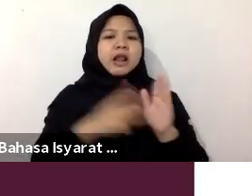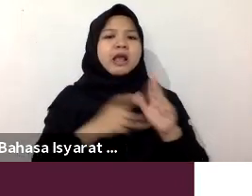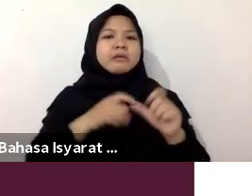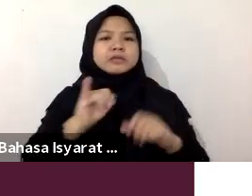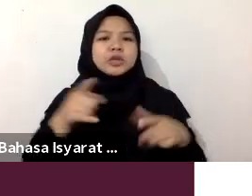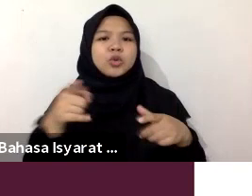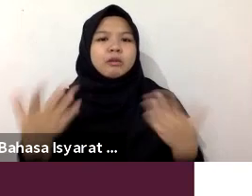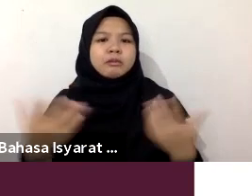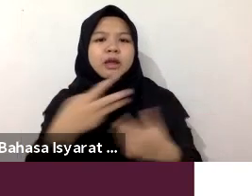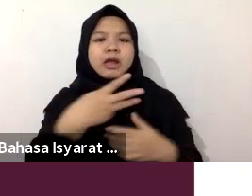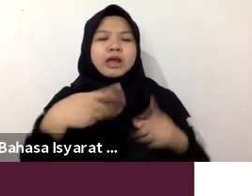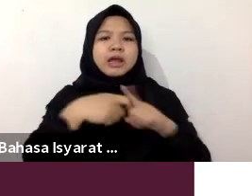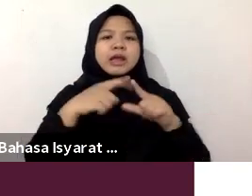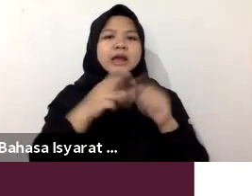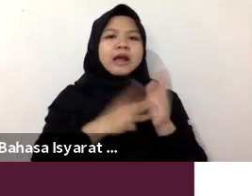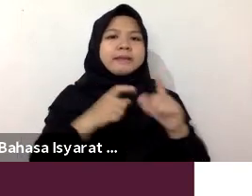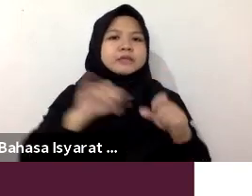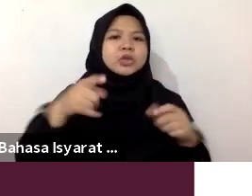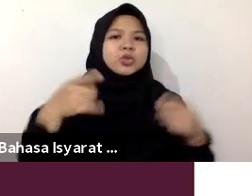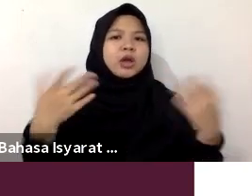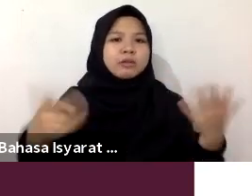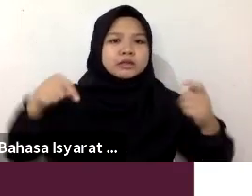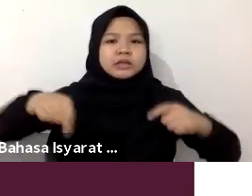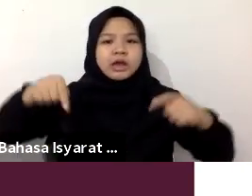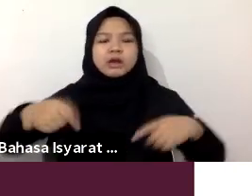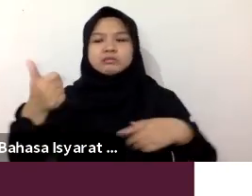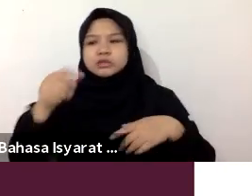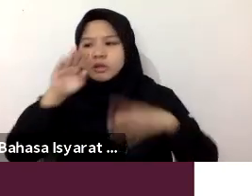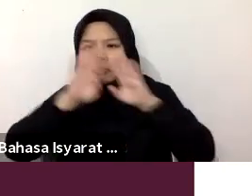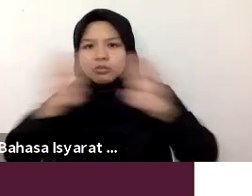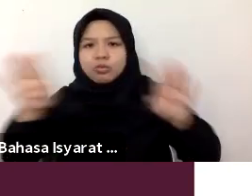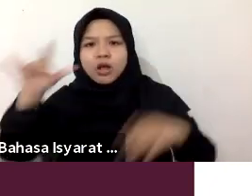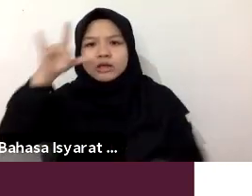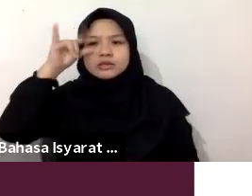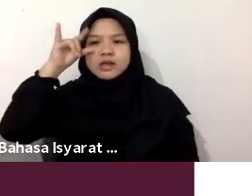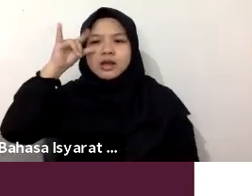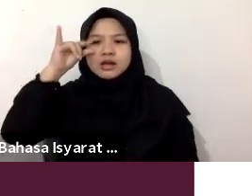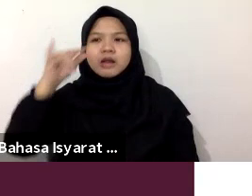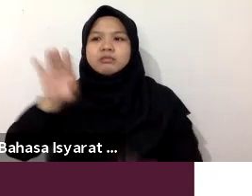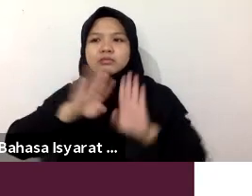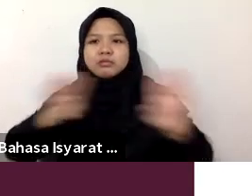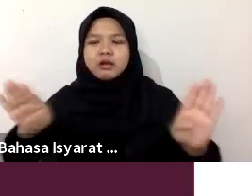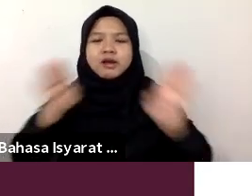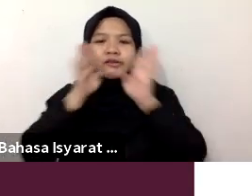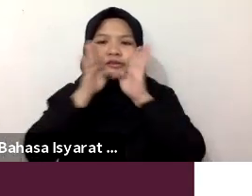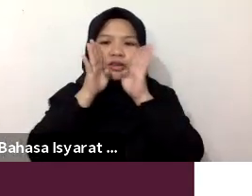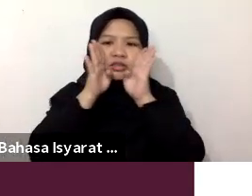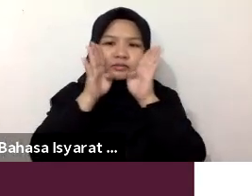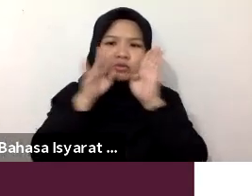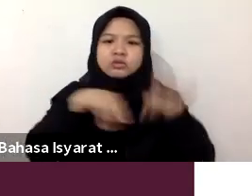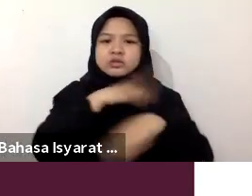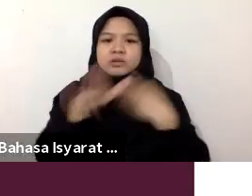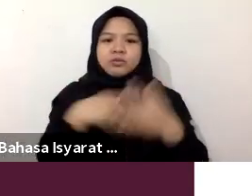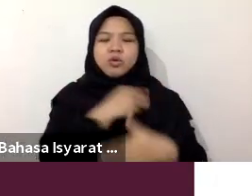gitu ya. Sekarang, zaman sekarang, silahkan buka IG, silahkan buka Facebook, itu sekarang